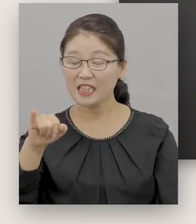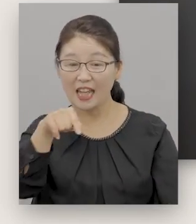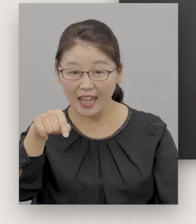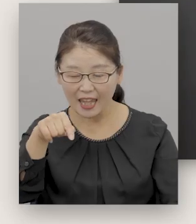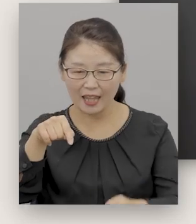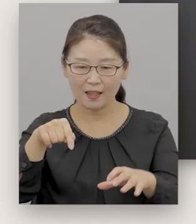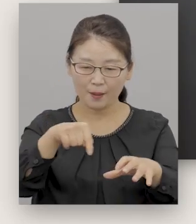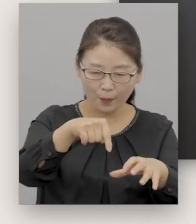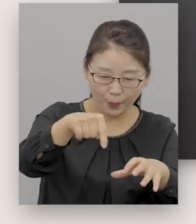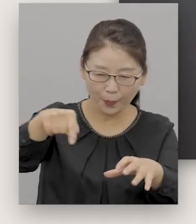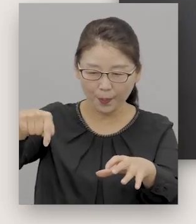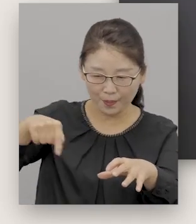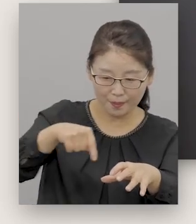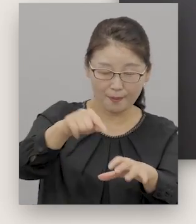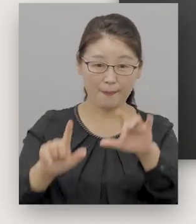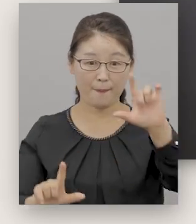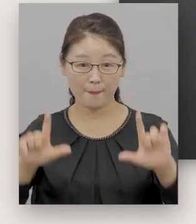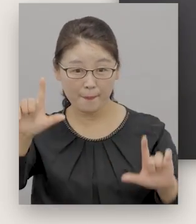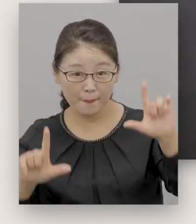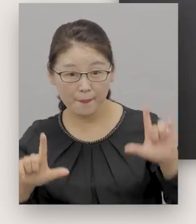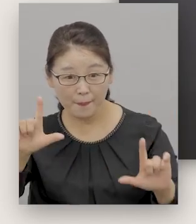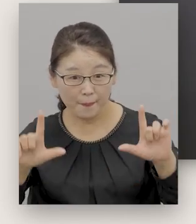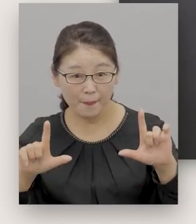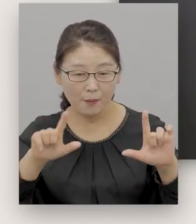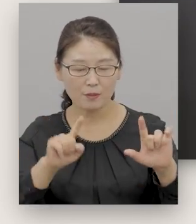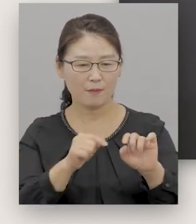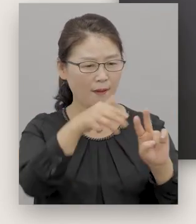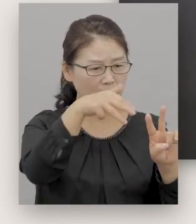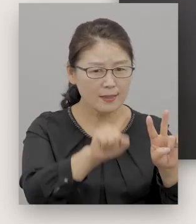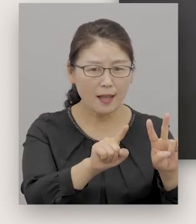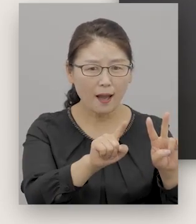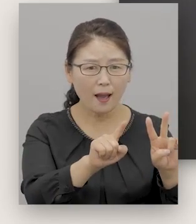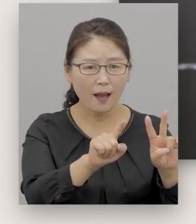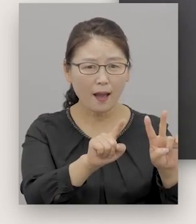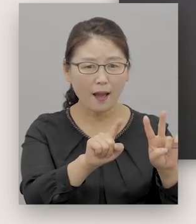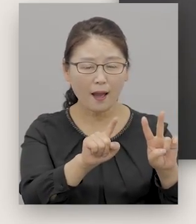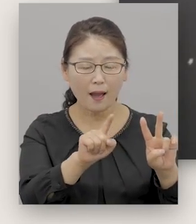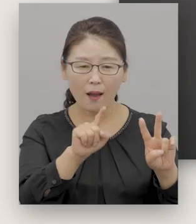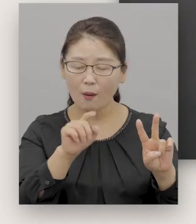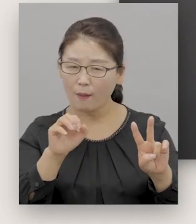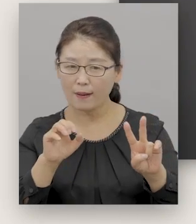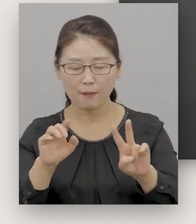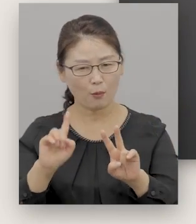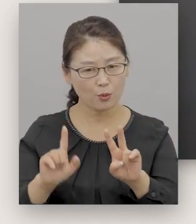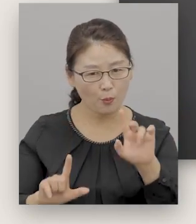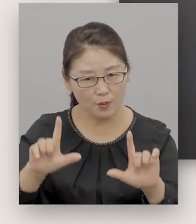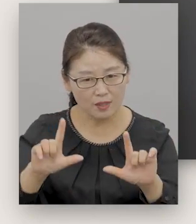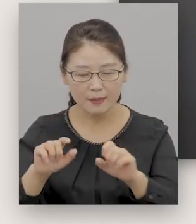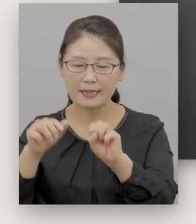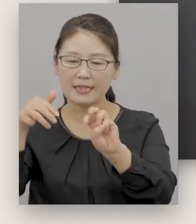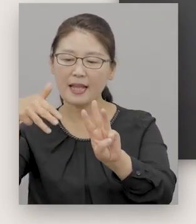기계적인 움직임이 2차원이지만 마치 3차원인 것 같은 또 다른 차원으로 이렇게 넘어가는 것처럼 보이는